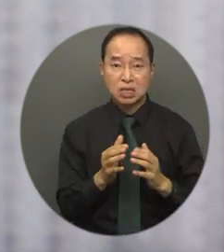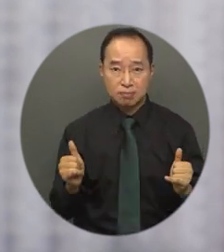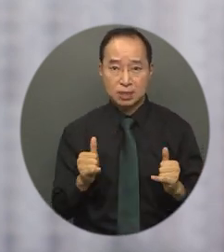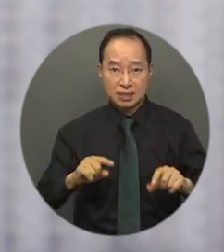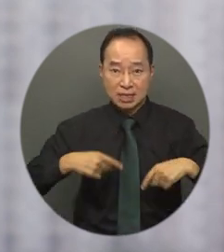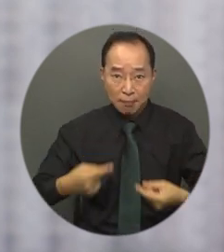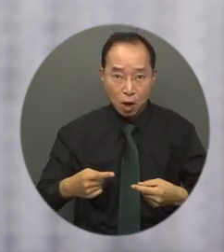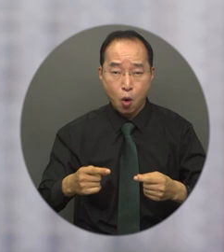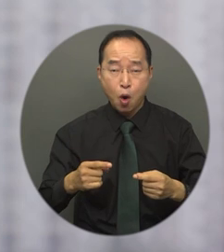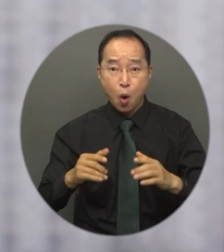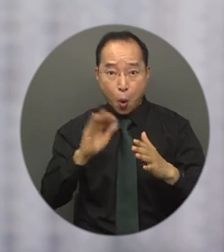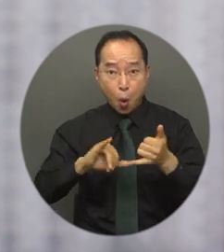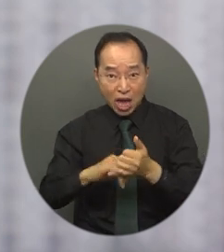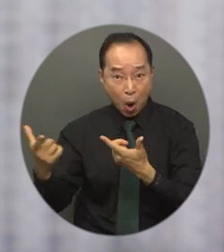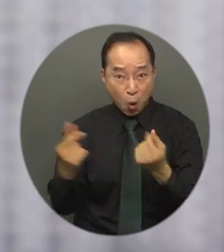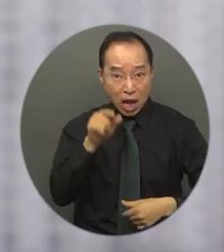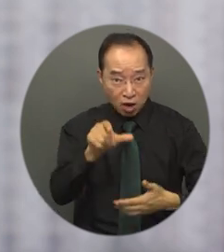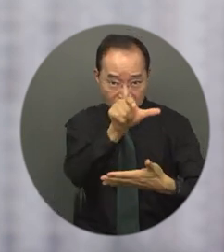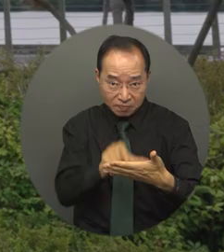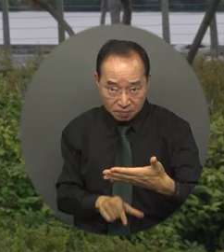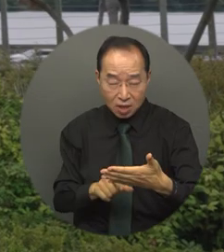추진 시민평의회를 만듭시다.